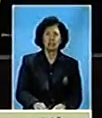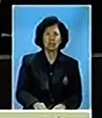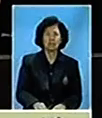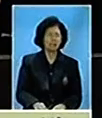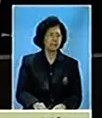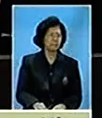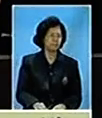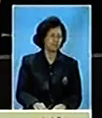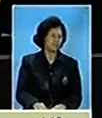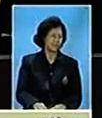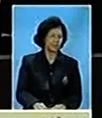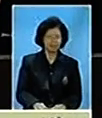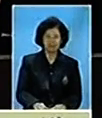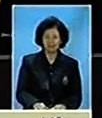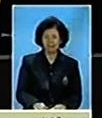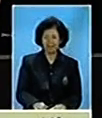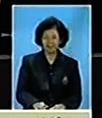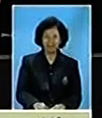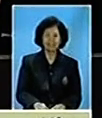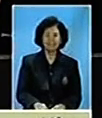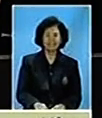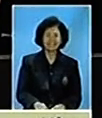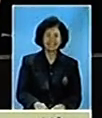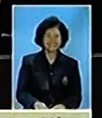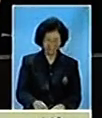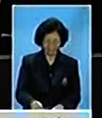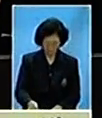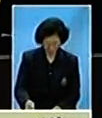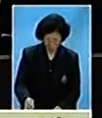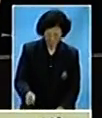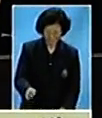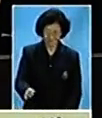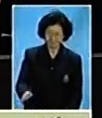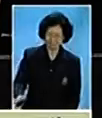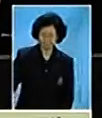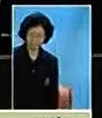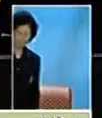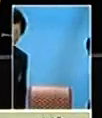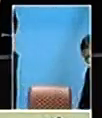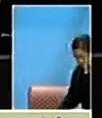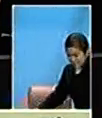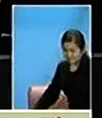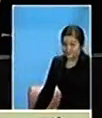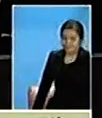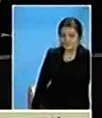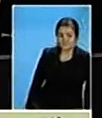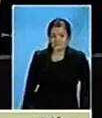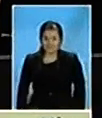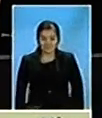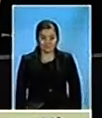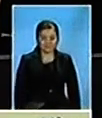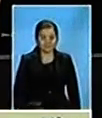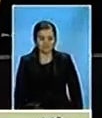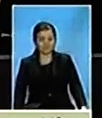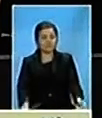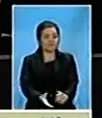2เนี่ยนะครับก็เรียงลําดับมาตรานะครับเรากําลังพิจารณามาตราที่3อยู่แต่ท่านขอไปที่อธิบายมาตรา4แล้ว